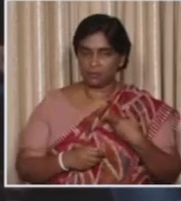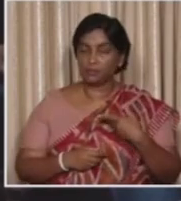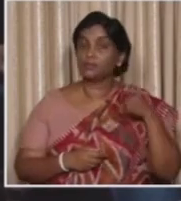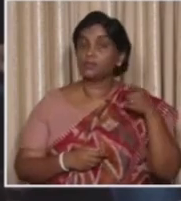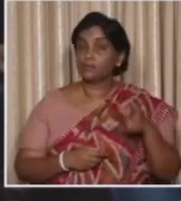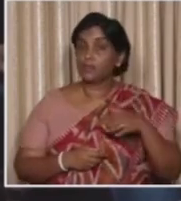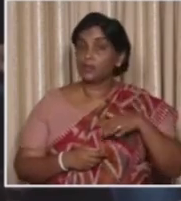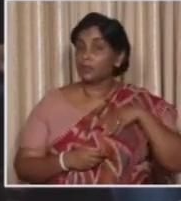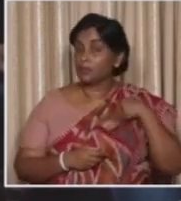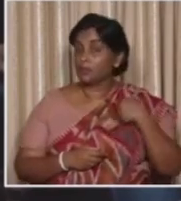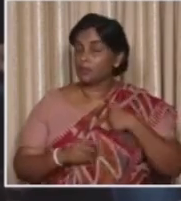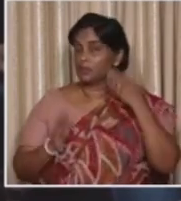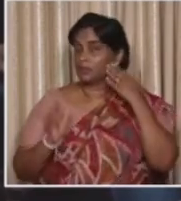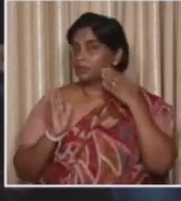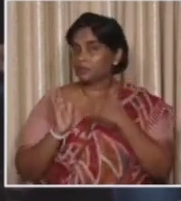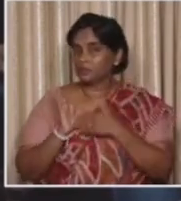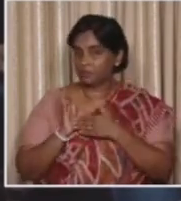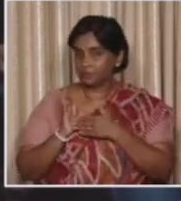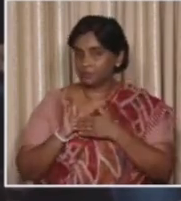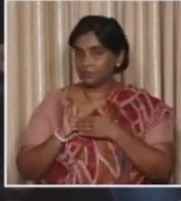මේකේ ප්‍රධානම කාරණාව තමයි